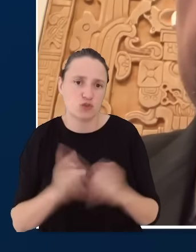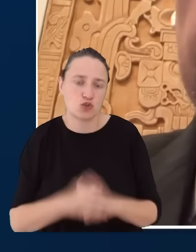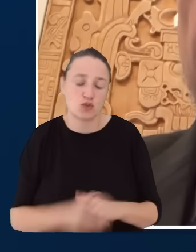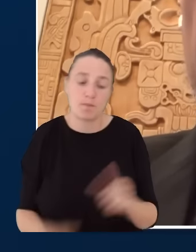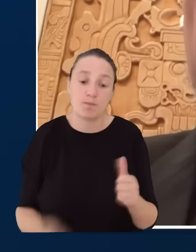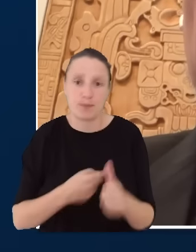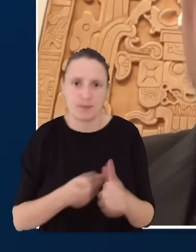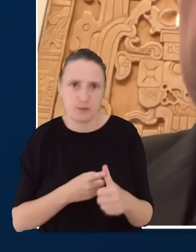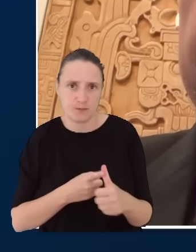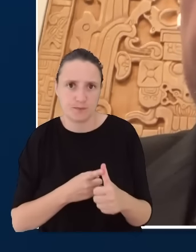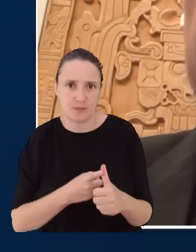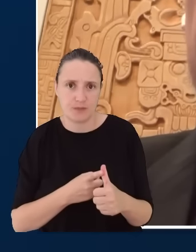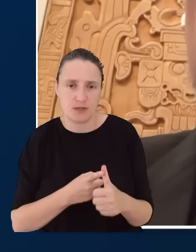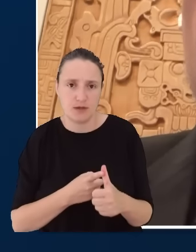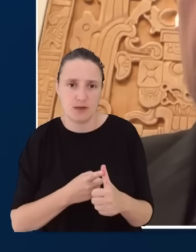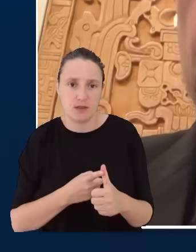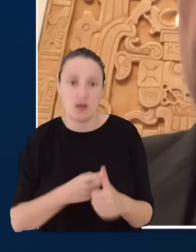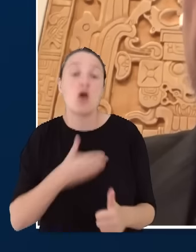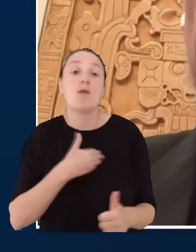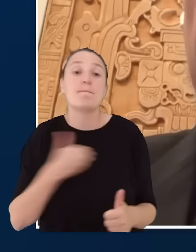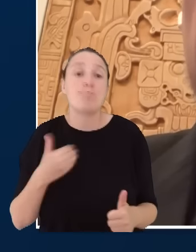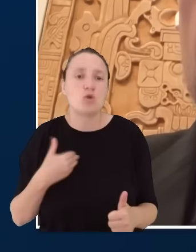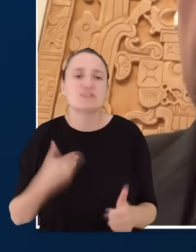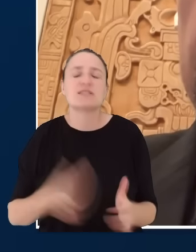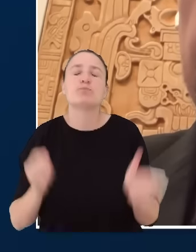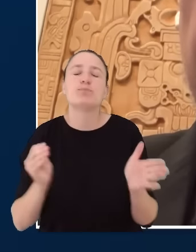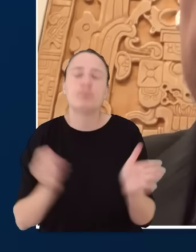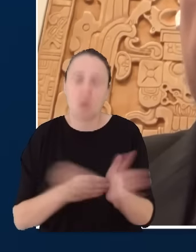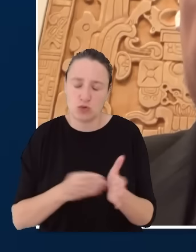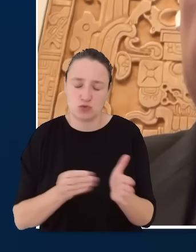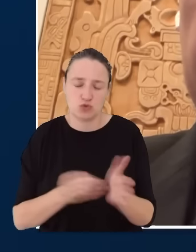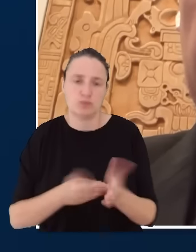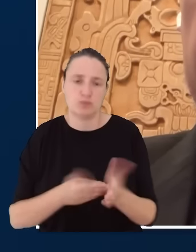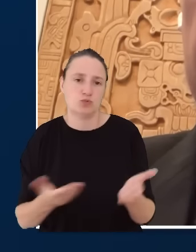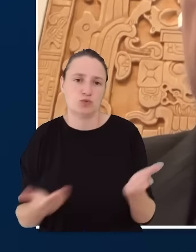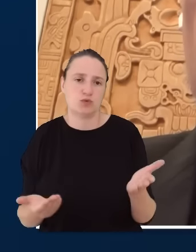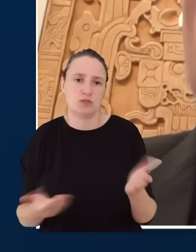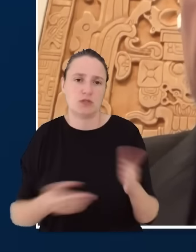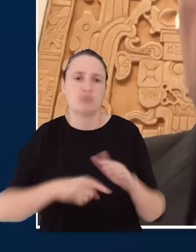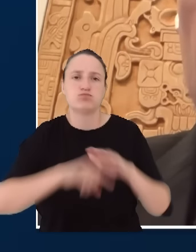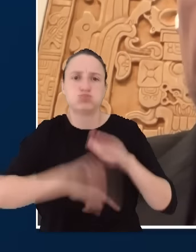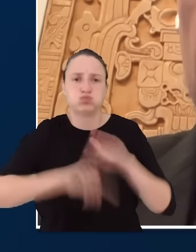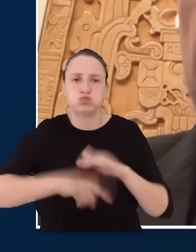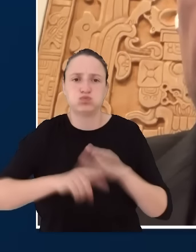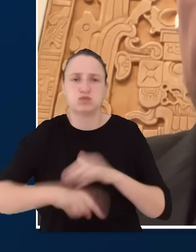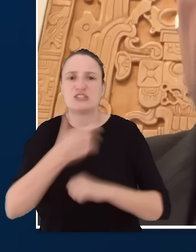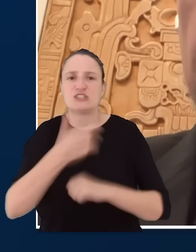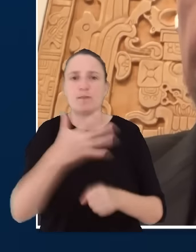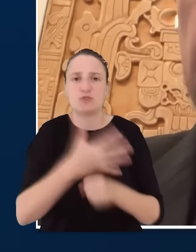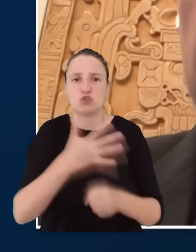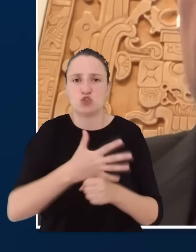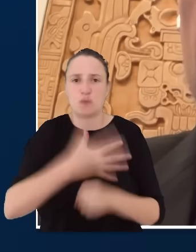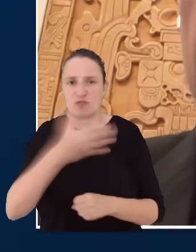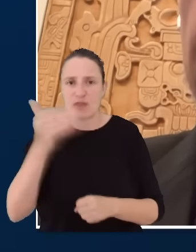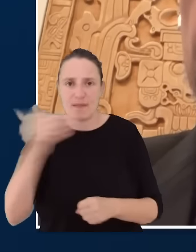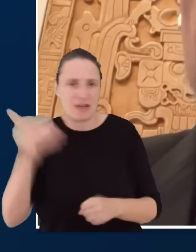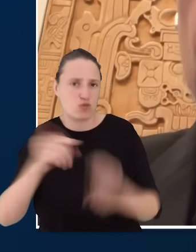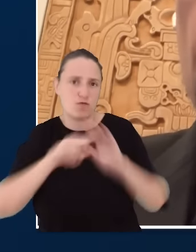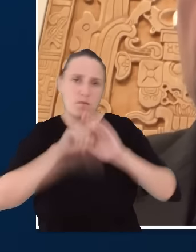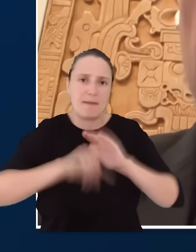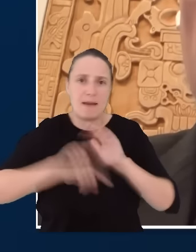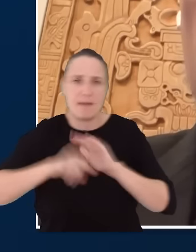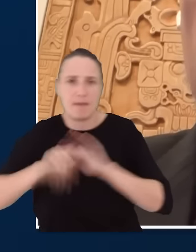jest taki. Polska potrzebuje amunicji artyleryjskiej kalibru 155 mm